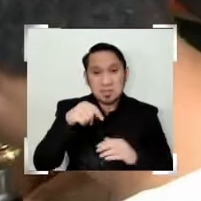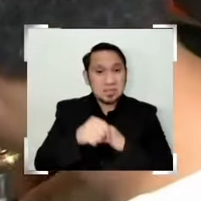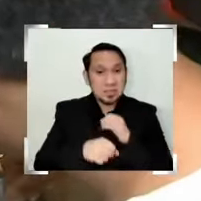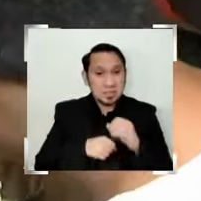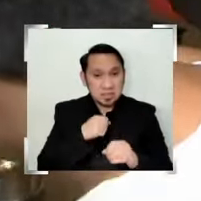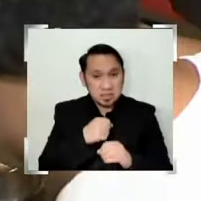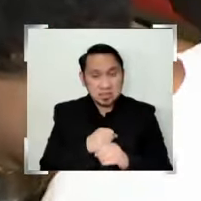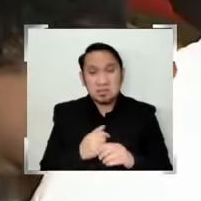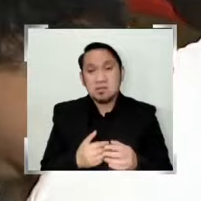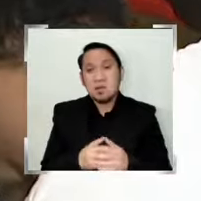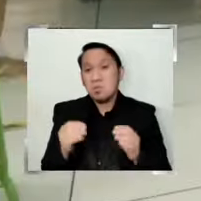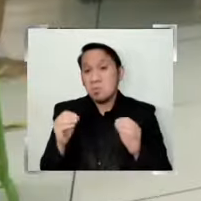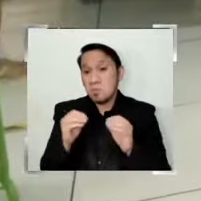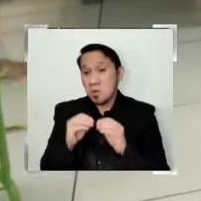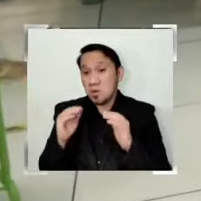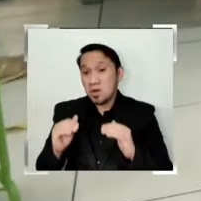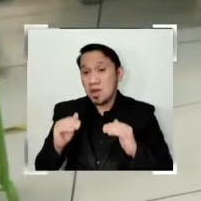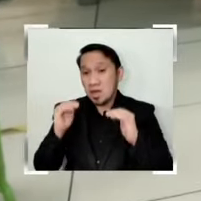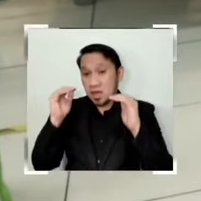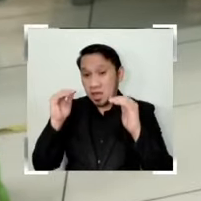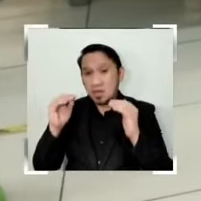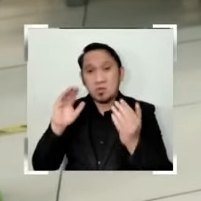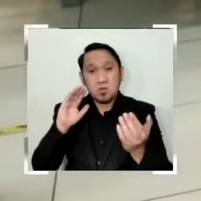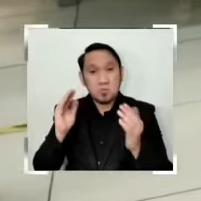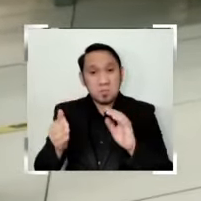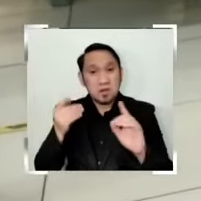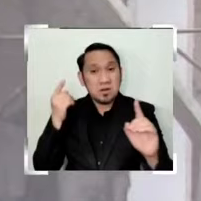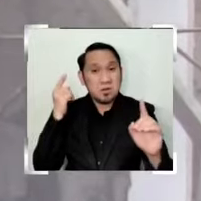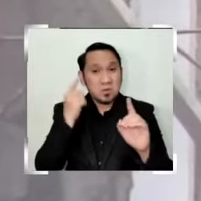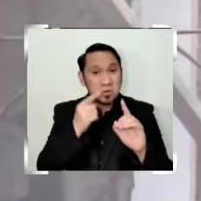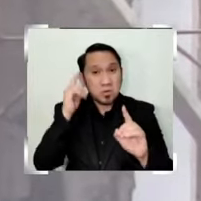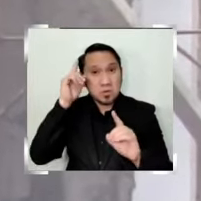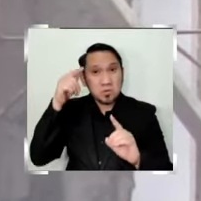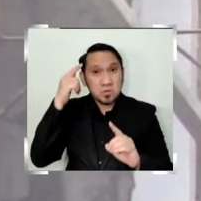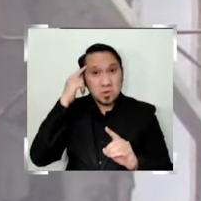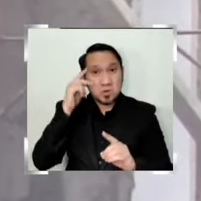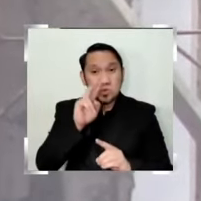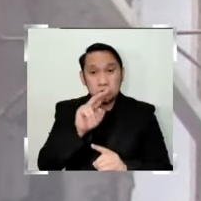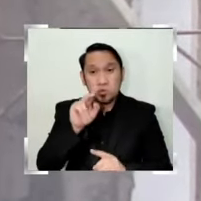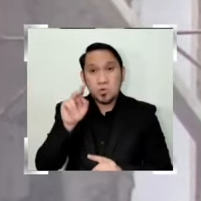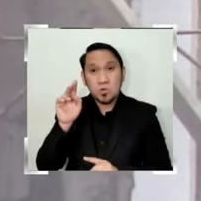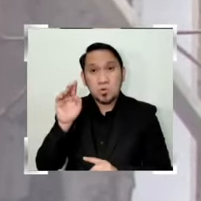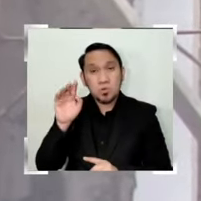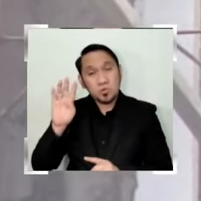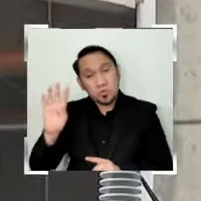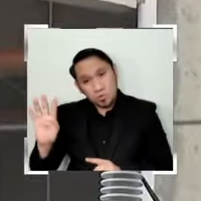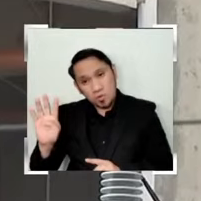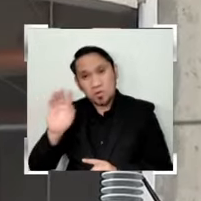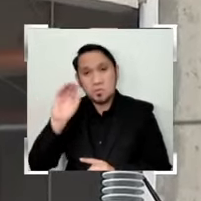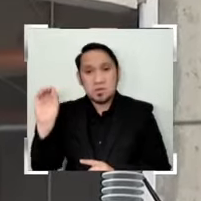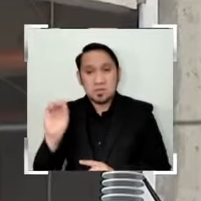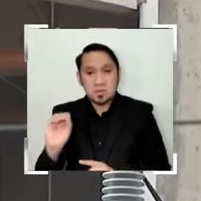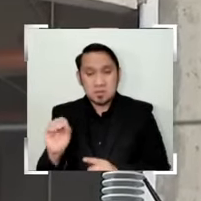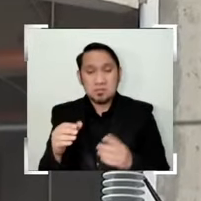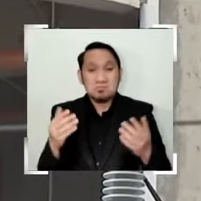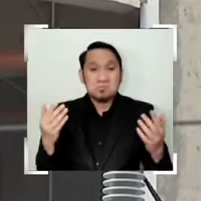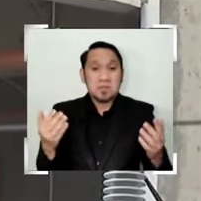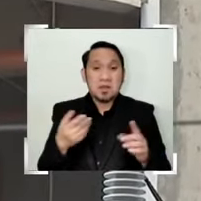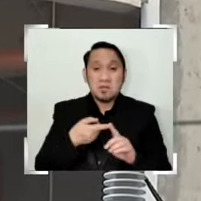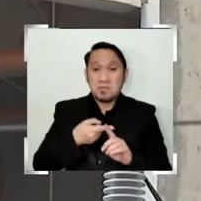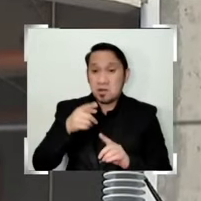mataas kumpara sa target ng gobyerno na 2-4%. Base rin sa Labor Force Survey ng Philippine Statistics